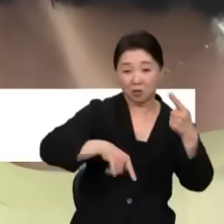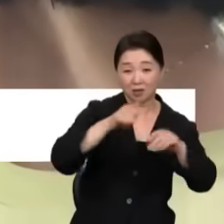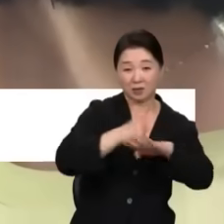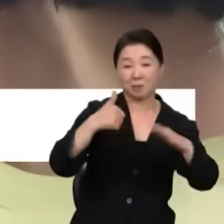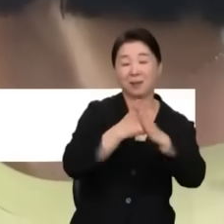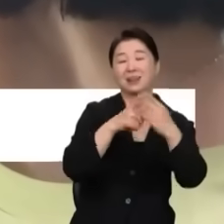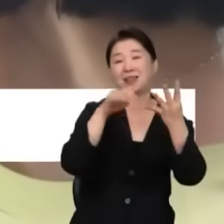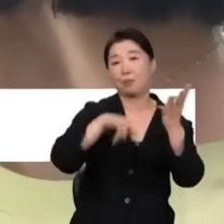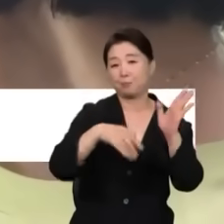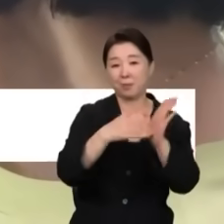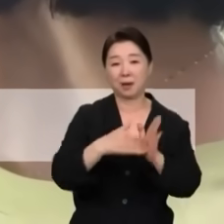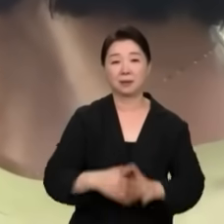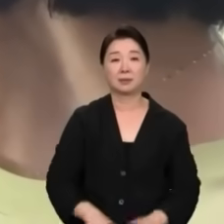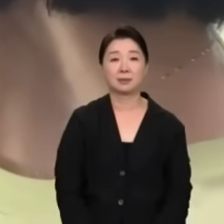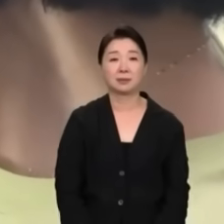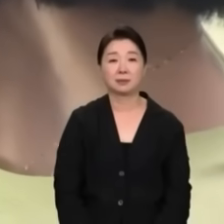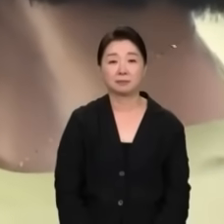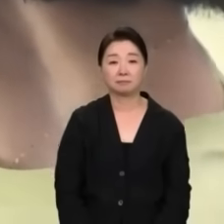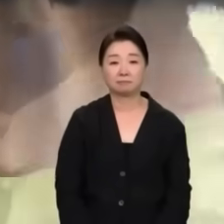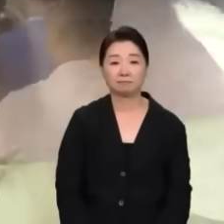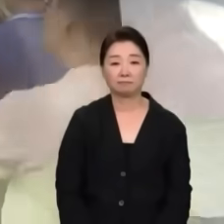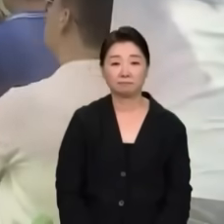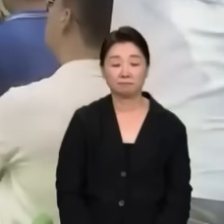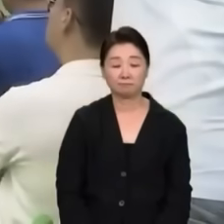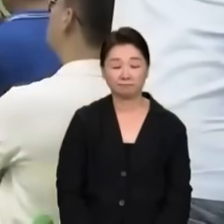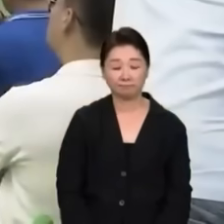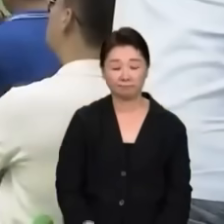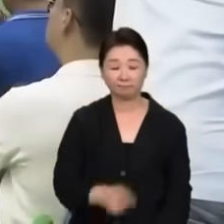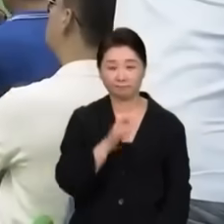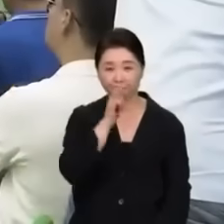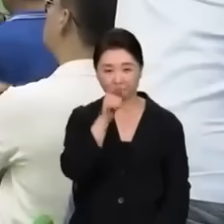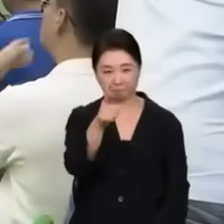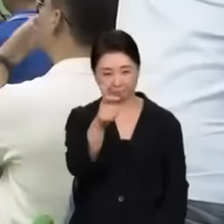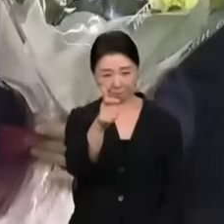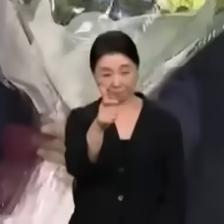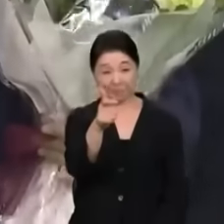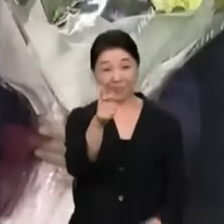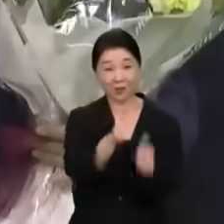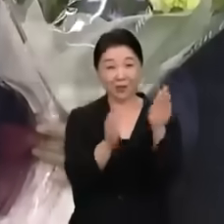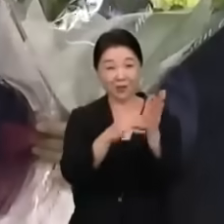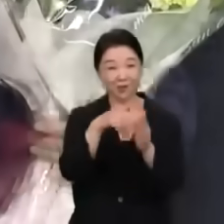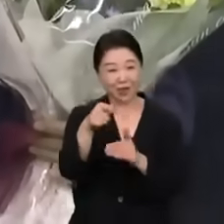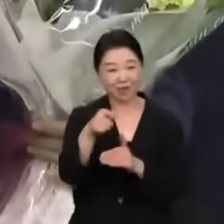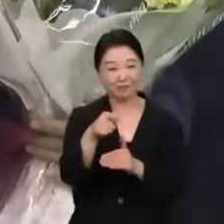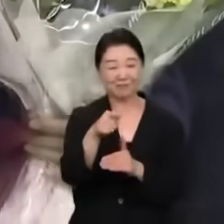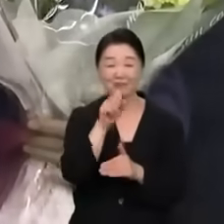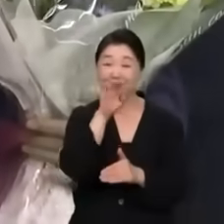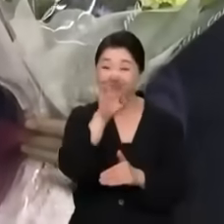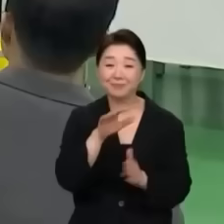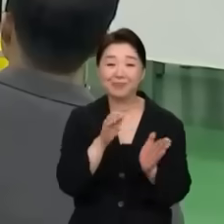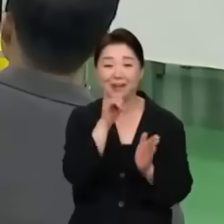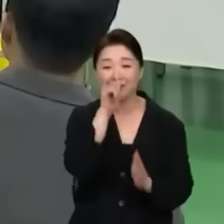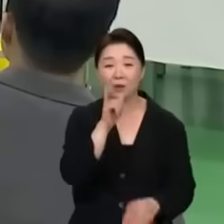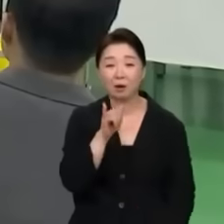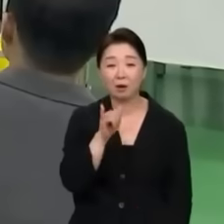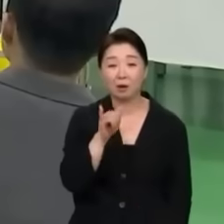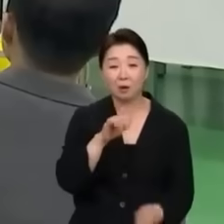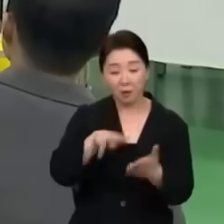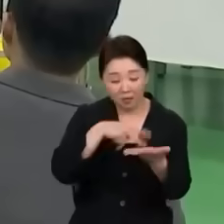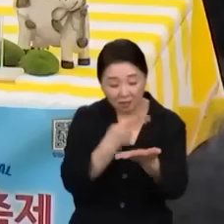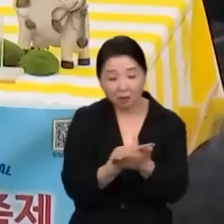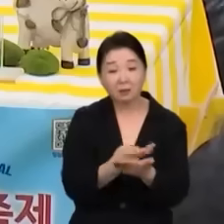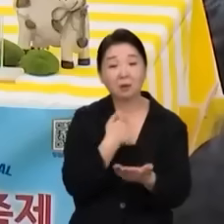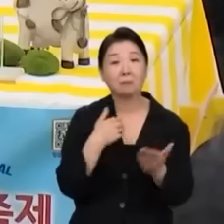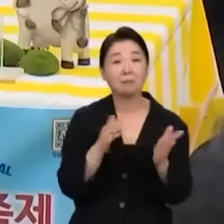4위로 마무리했습니다 했인 알았 경기 후엔 침묵을 깼습니다 귀국후 기자회견도 쓰러졌던